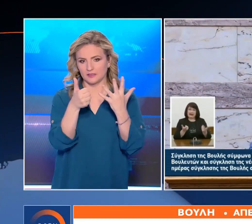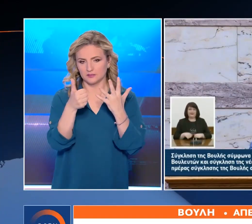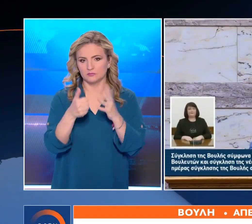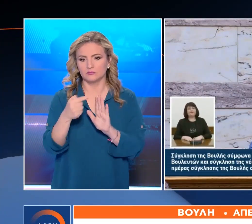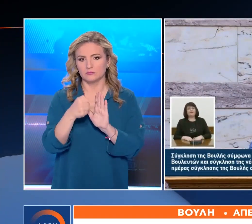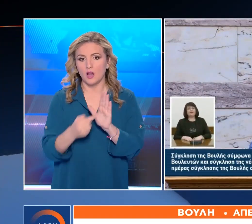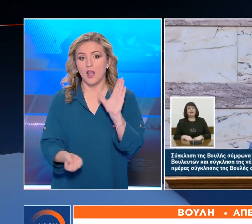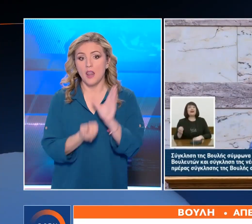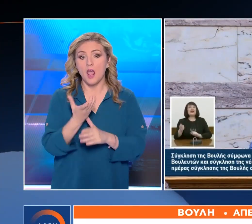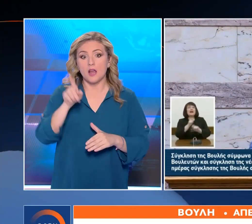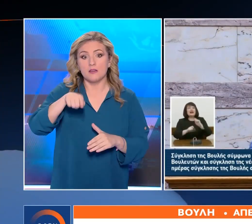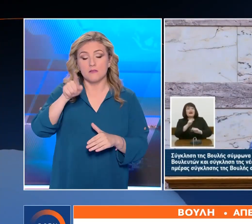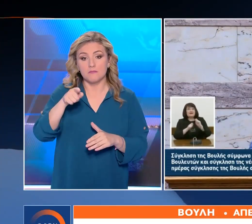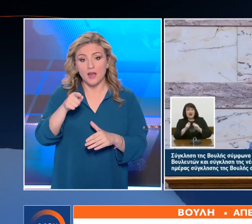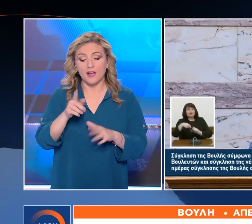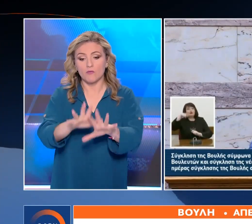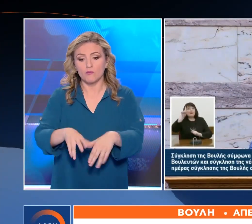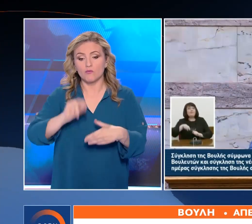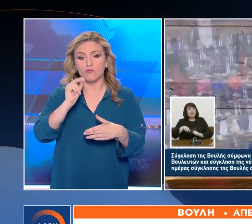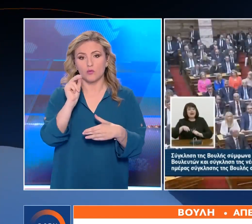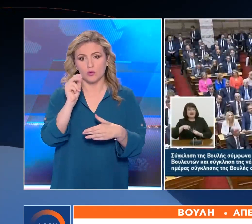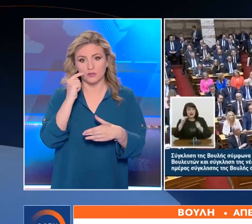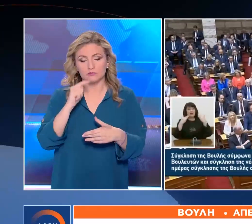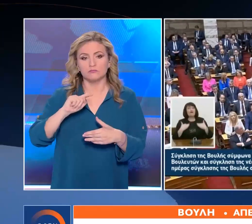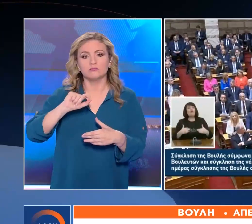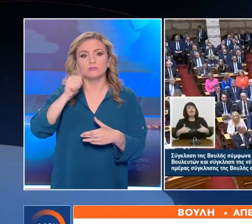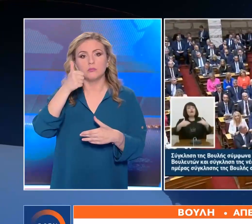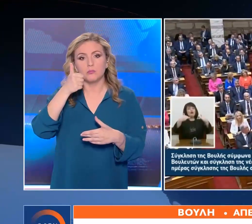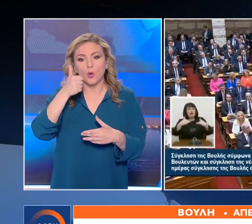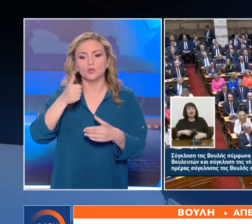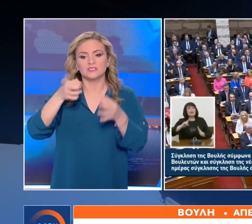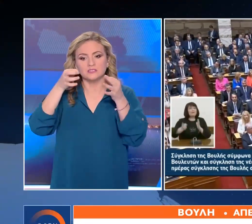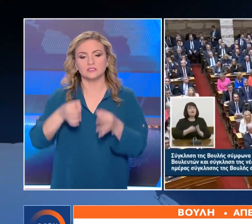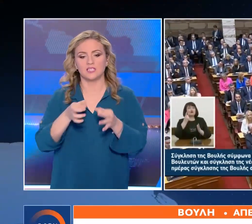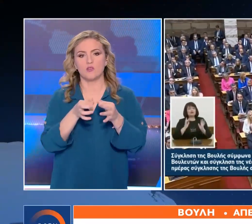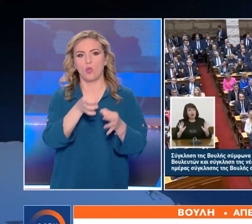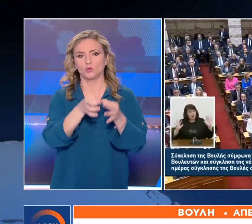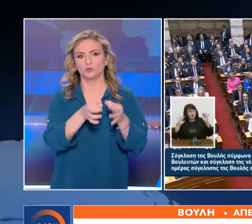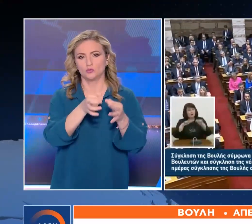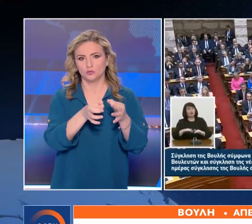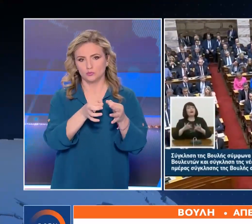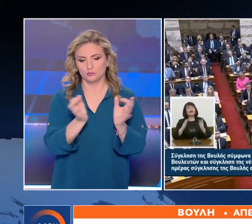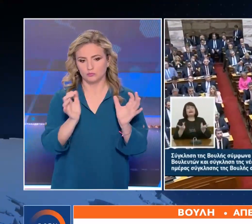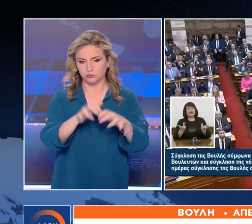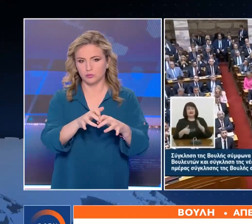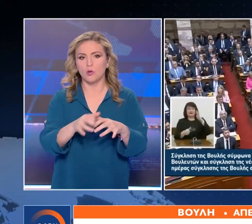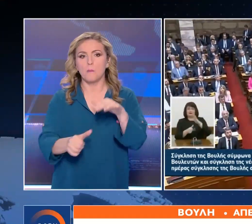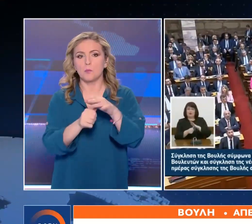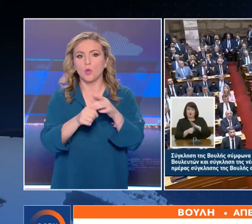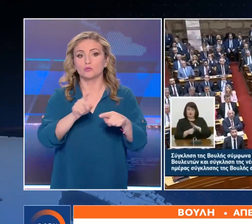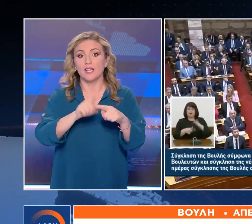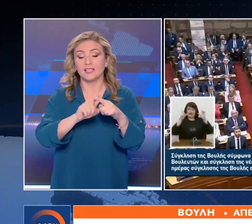Ορισμός νέας ημέρας σύγκλησης της Βουλής σε πρώτη τακτική σύνοδο. Η Πρόεδρος της